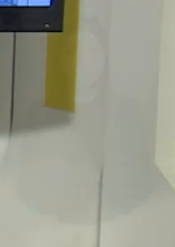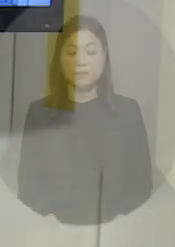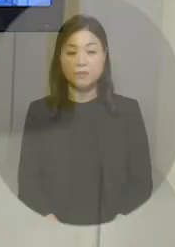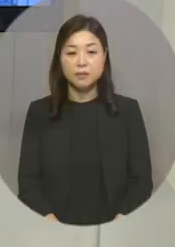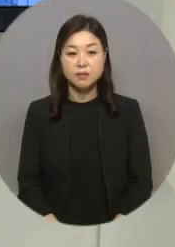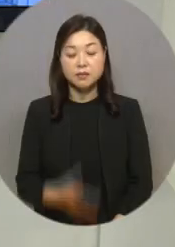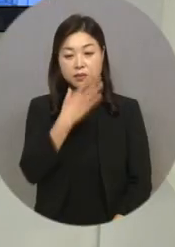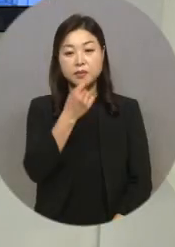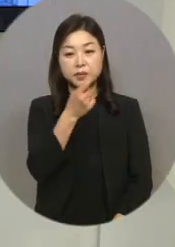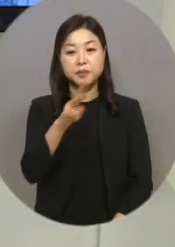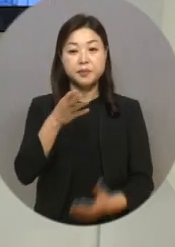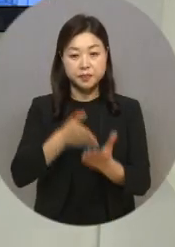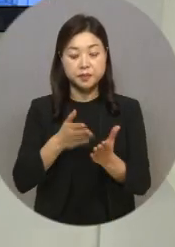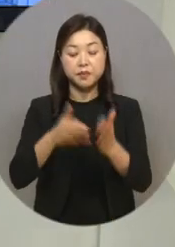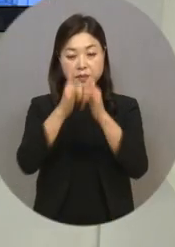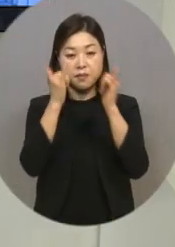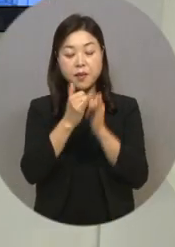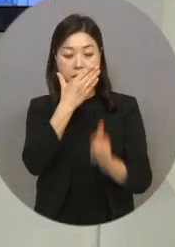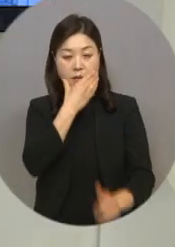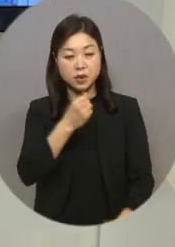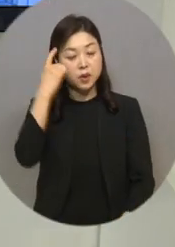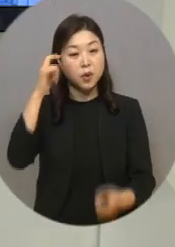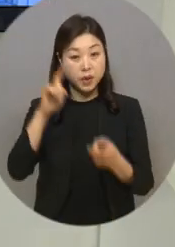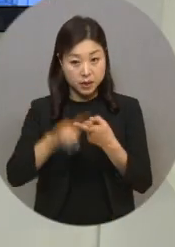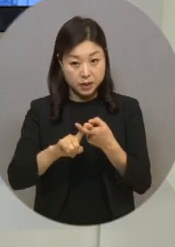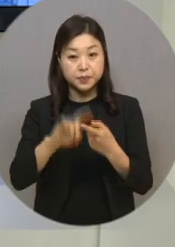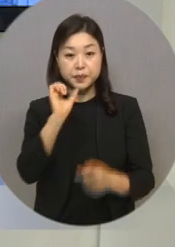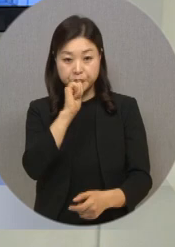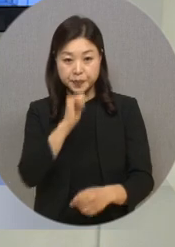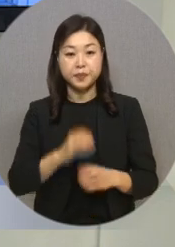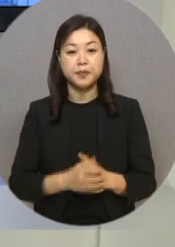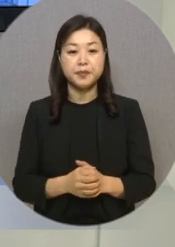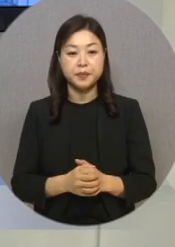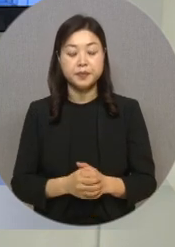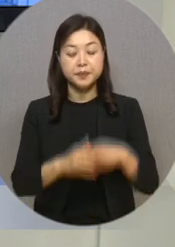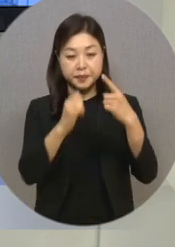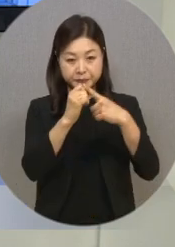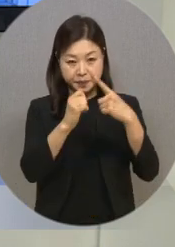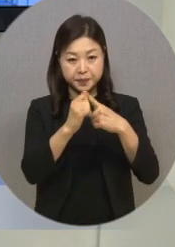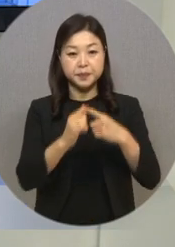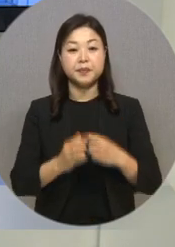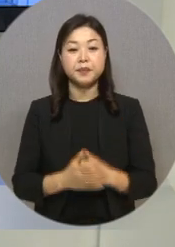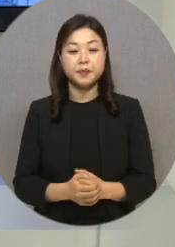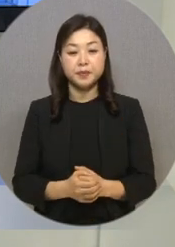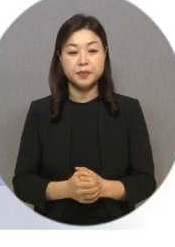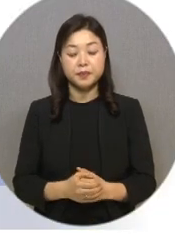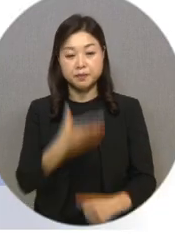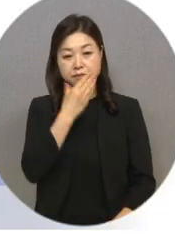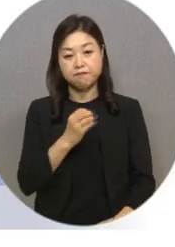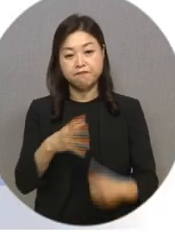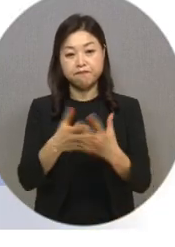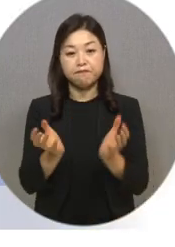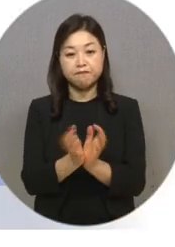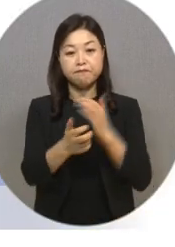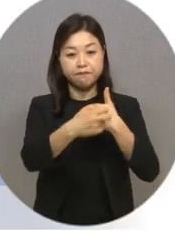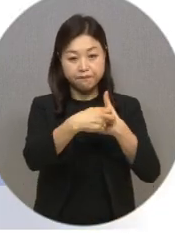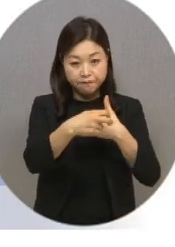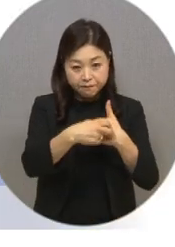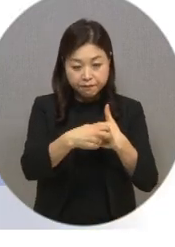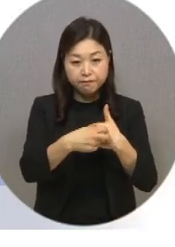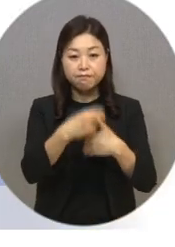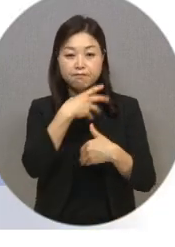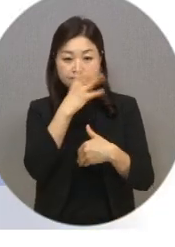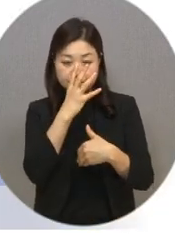웰페어 뉴스와 함께 사회복지의 이슈를 만나봅니다 오늘 첫 번째 기사입니다 보건복지부가 의료 요양